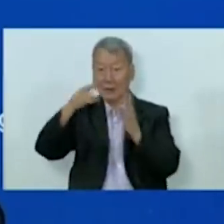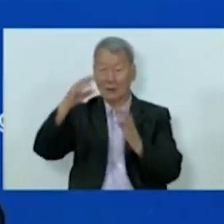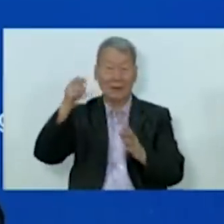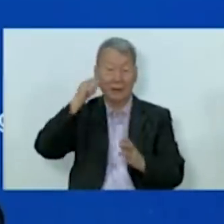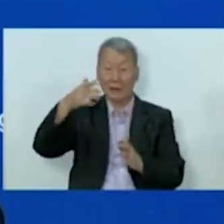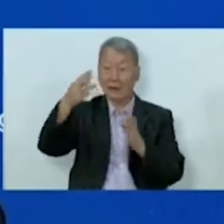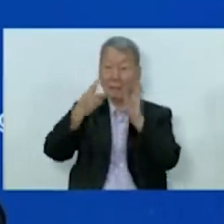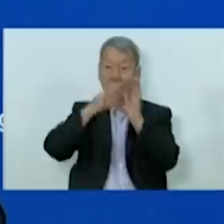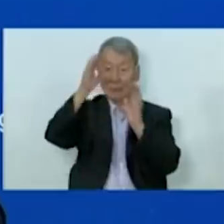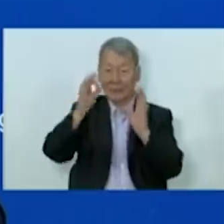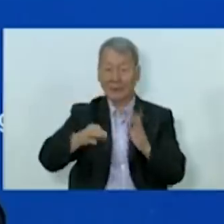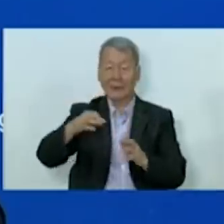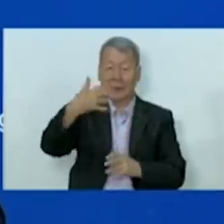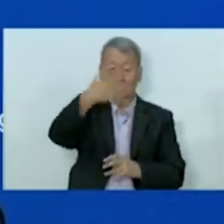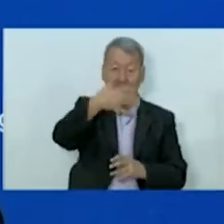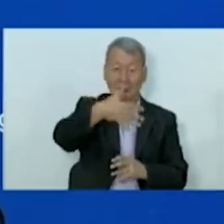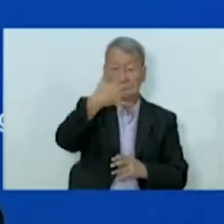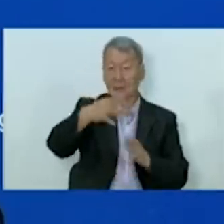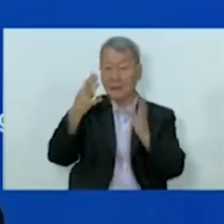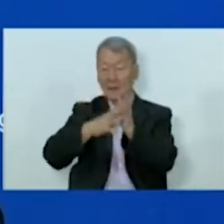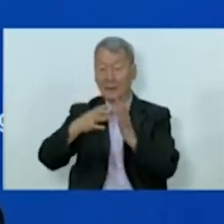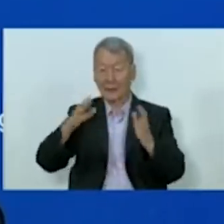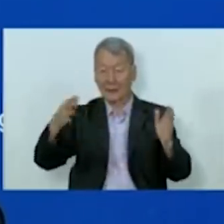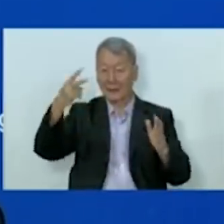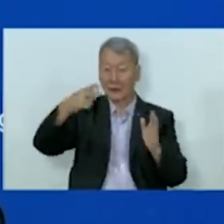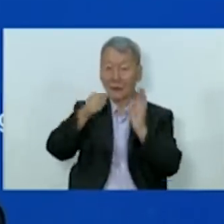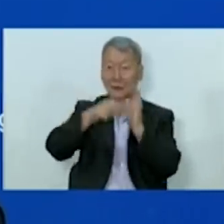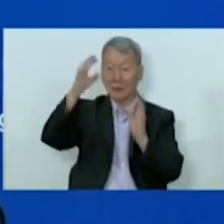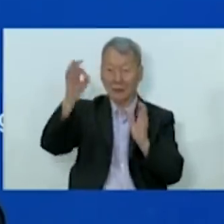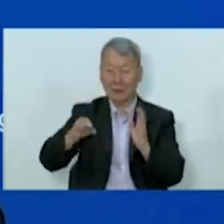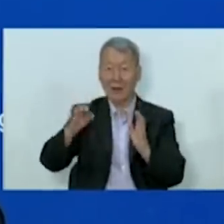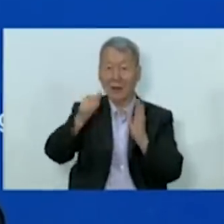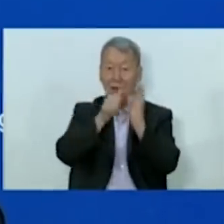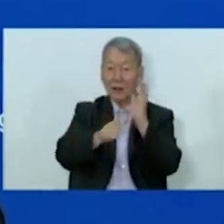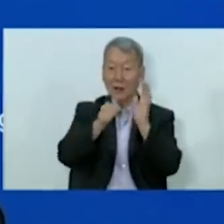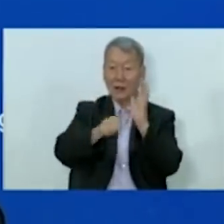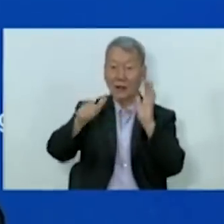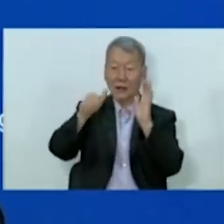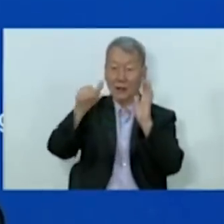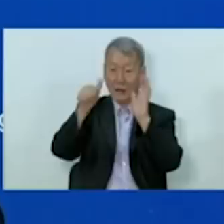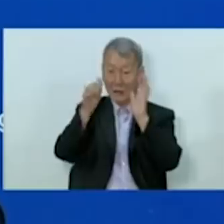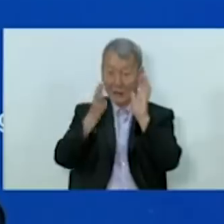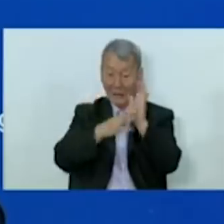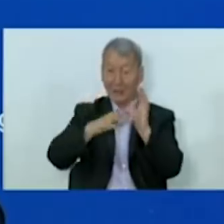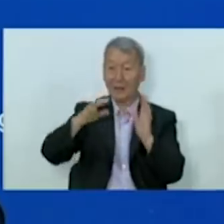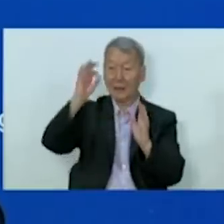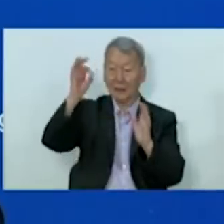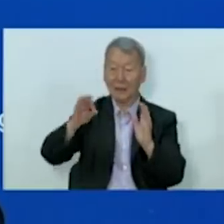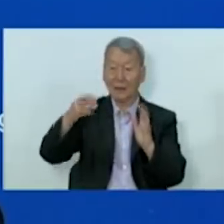жаштагылар 8%. 50-59 жаштагылар 26%. 60-69